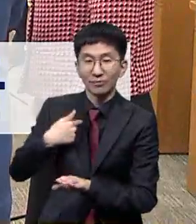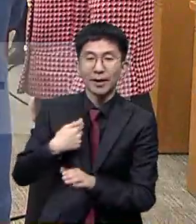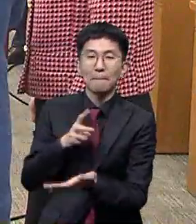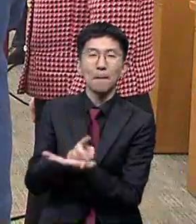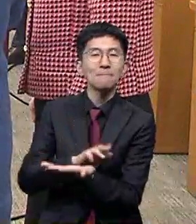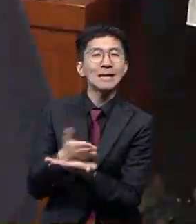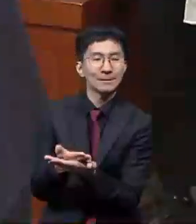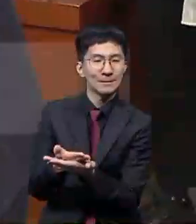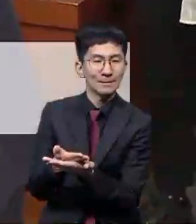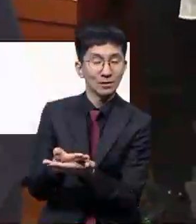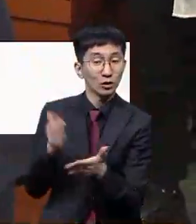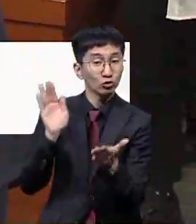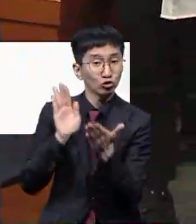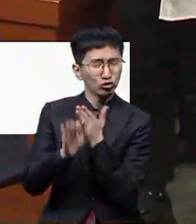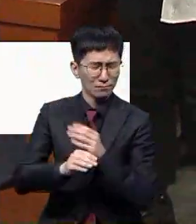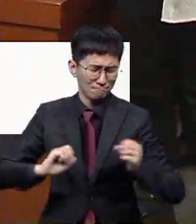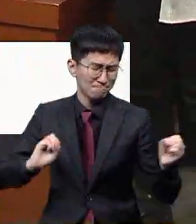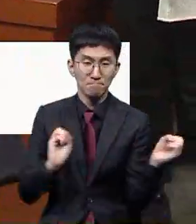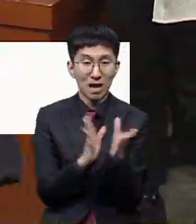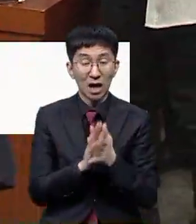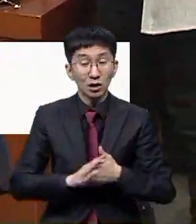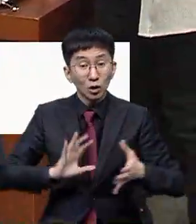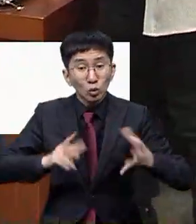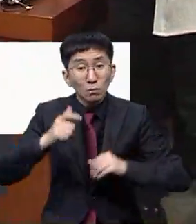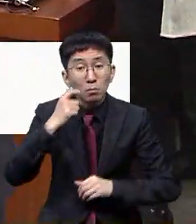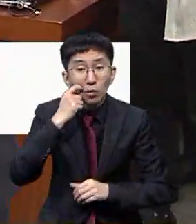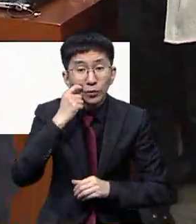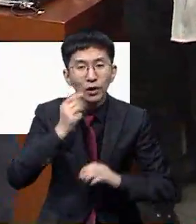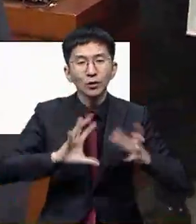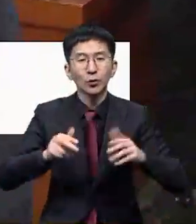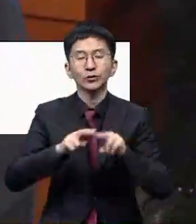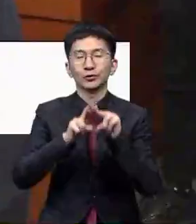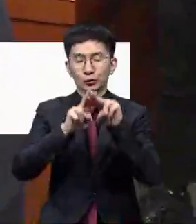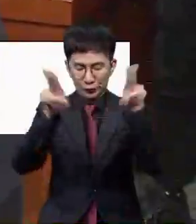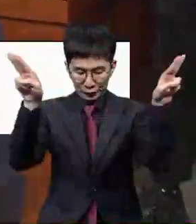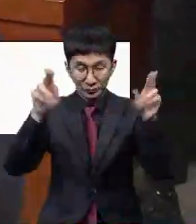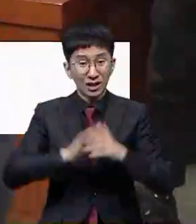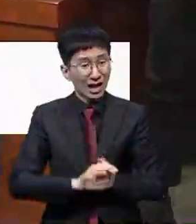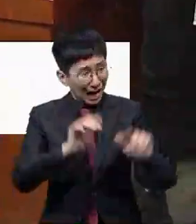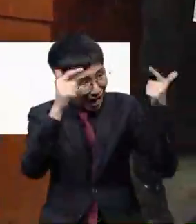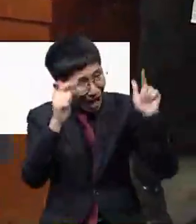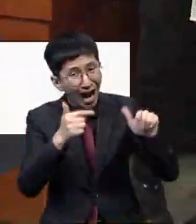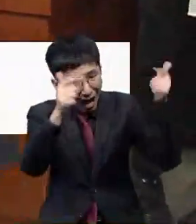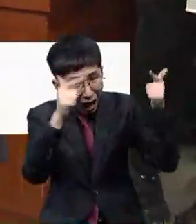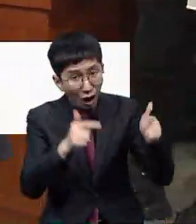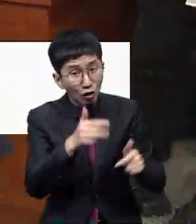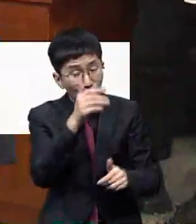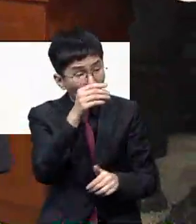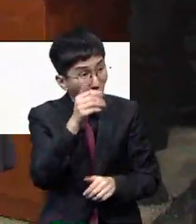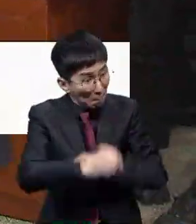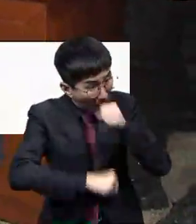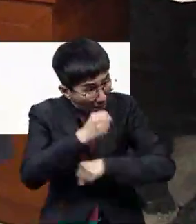치달았습니다. 지금 토론을 진행할 상황이 아니므로 토론을 종결하겠습니다. 아닙니다. 위원장님.